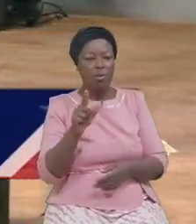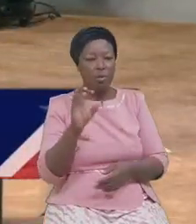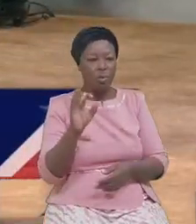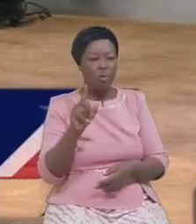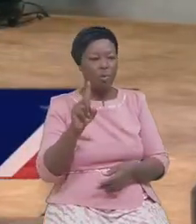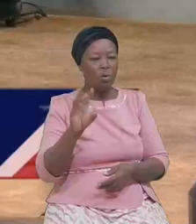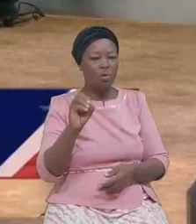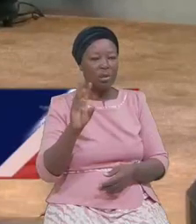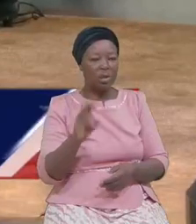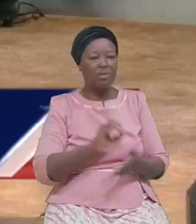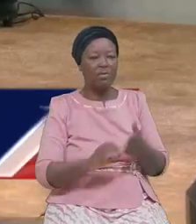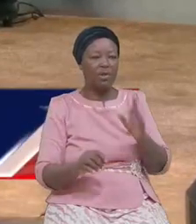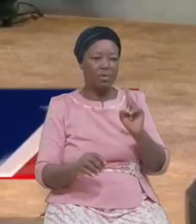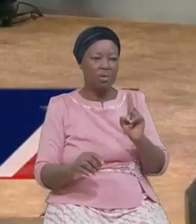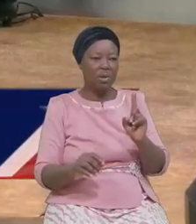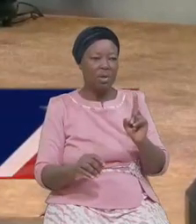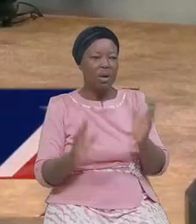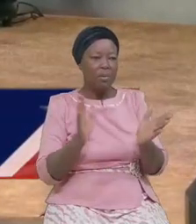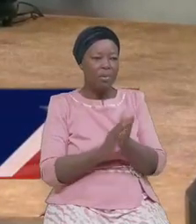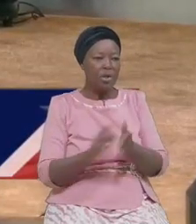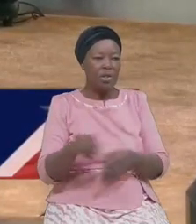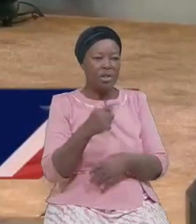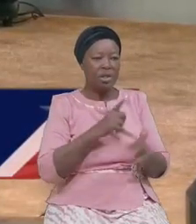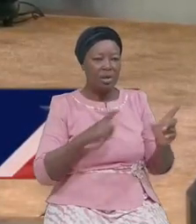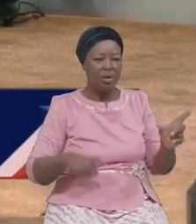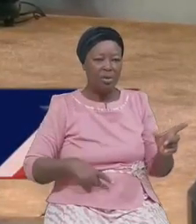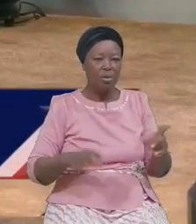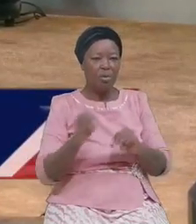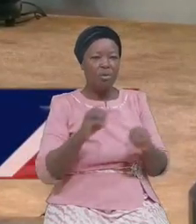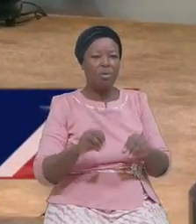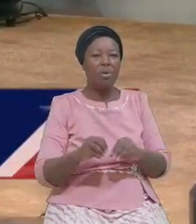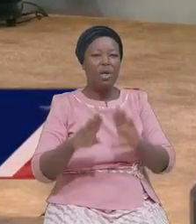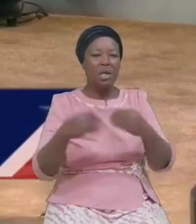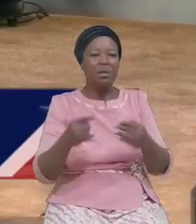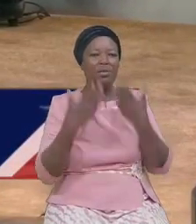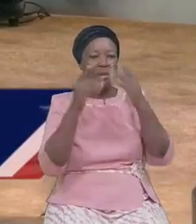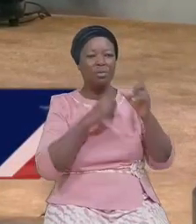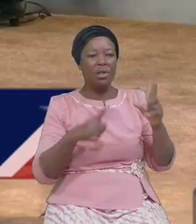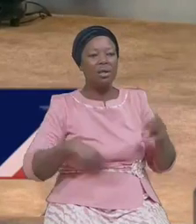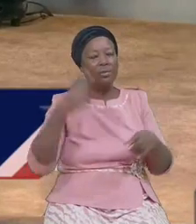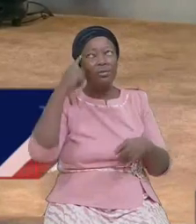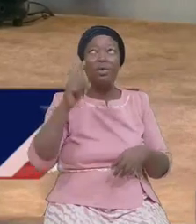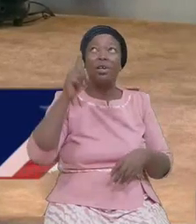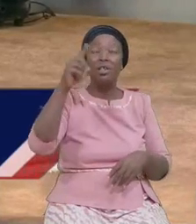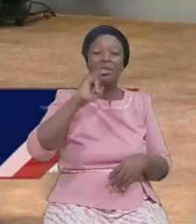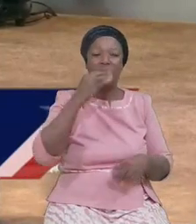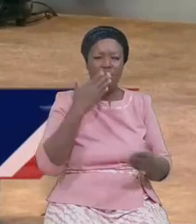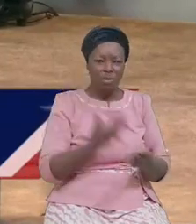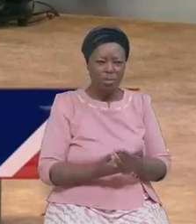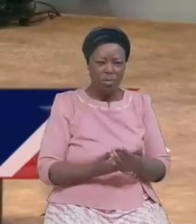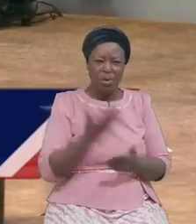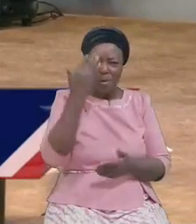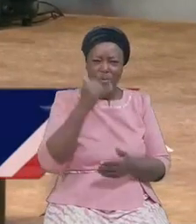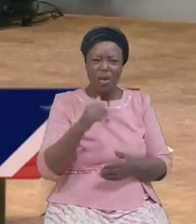Il dit, le verset 1, louez l'Éternel, louez-le, car il est bon. Nous le glorifions pourquoi? Parce qu'il est bon. Il est